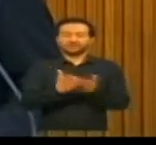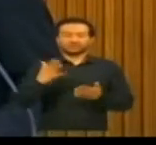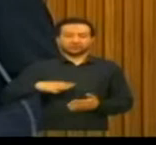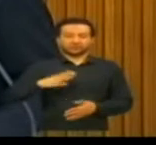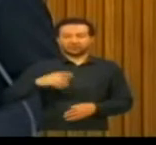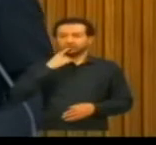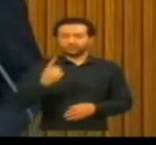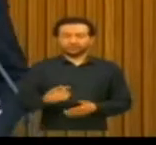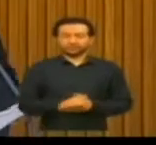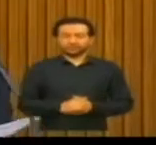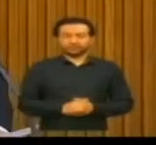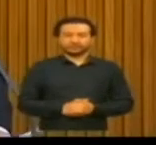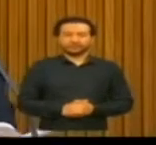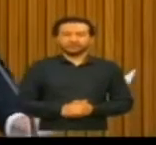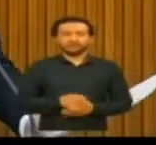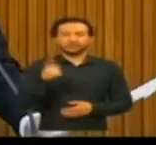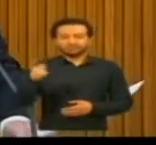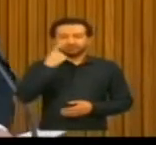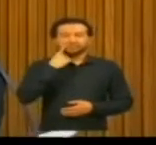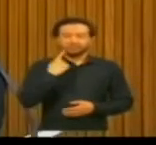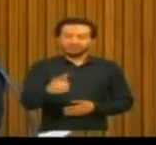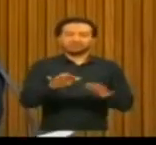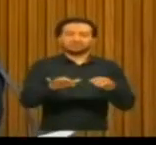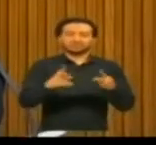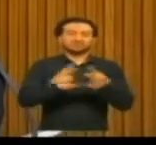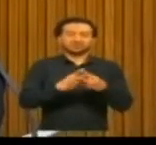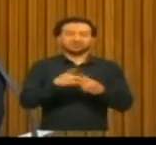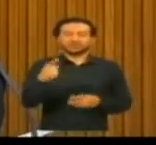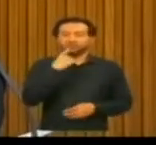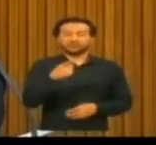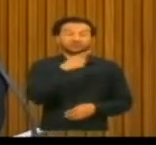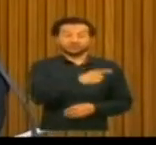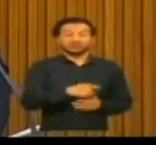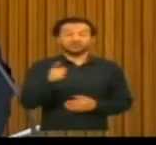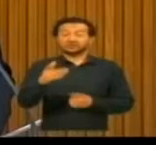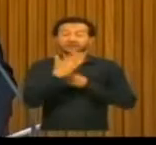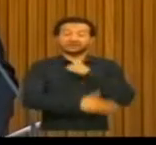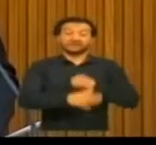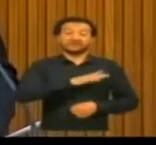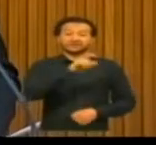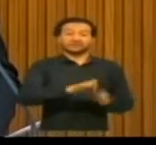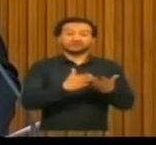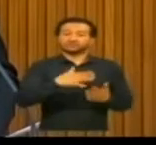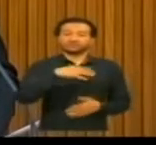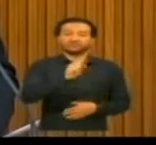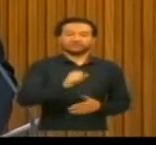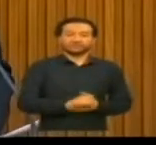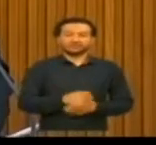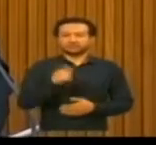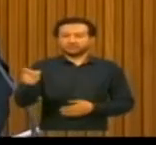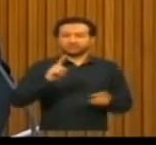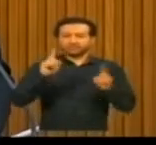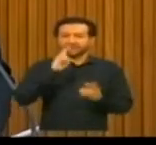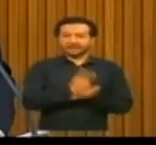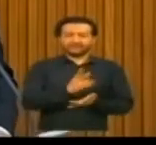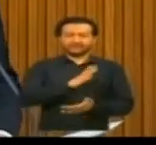diyor. Açıyorlar bilgisayarı polisler, diyorlar ki sen yasaklısın, sana pasaport veremeyiz. Ama mahkeme